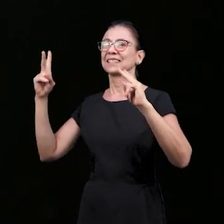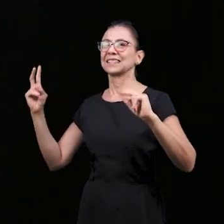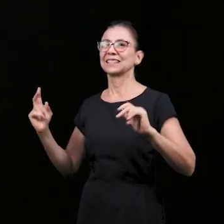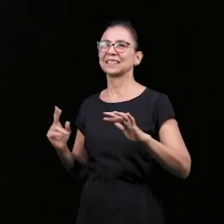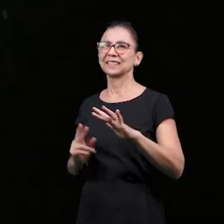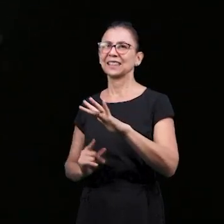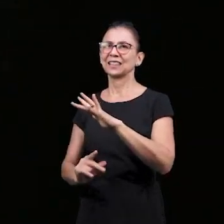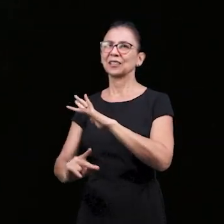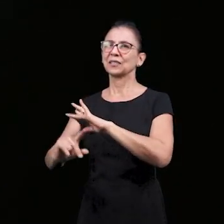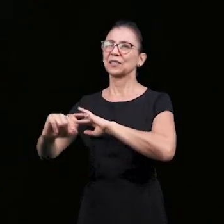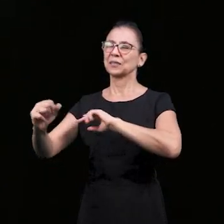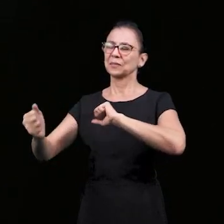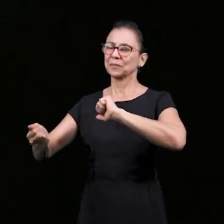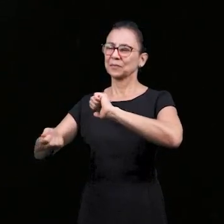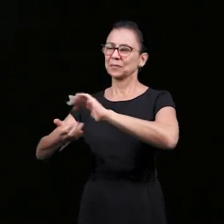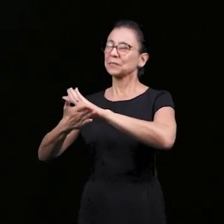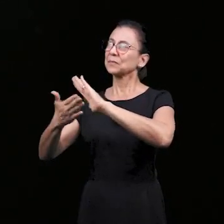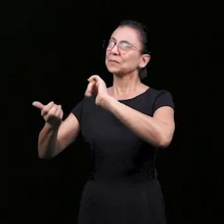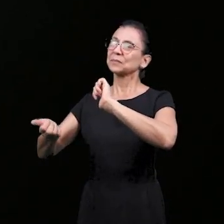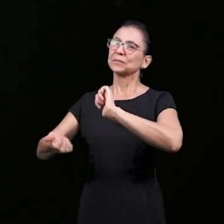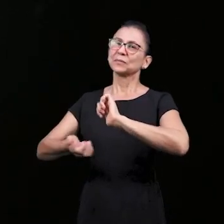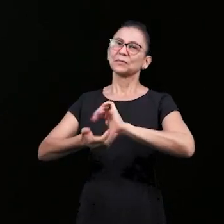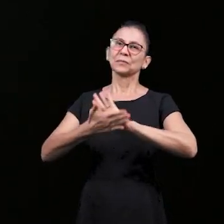Во веки